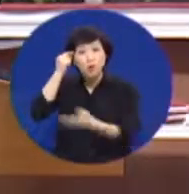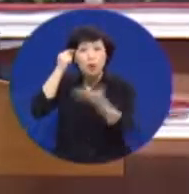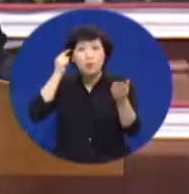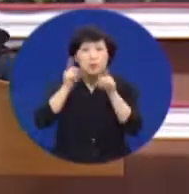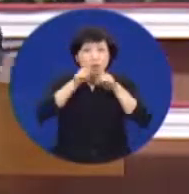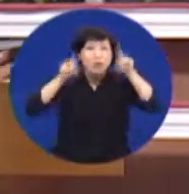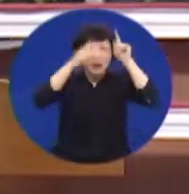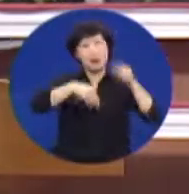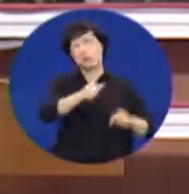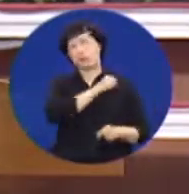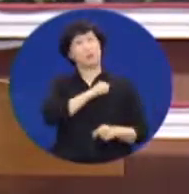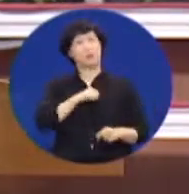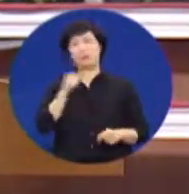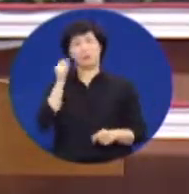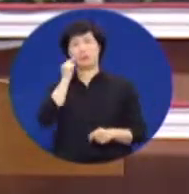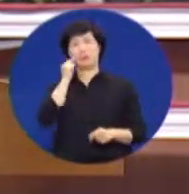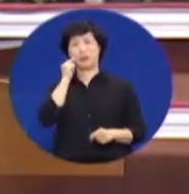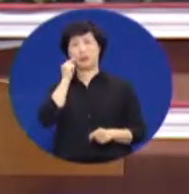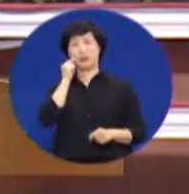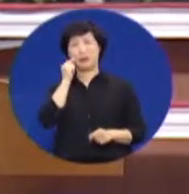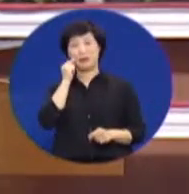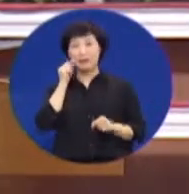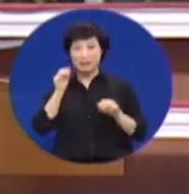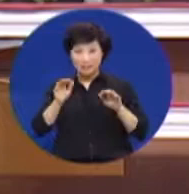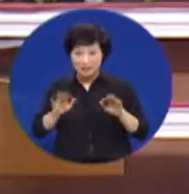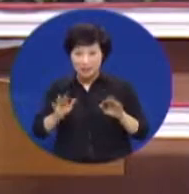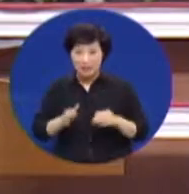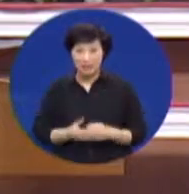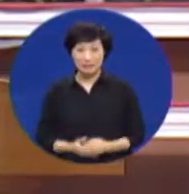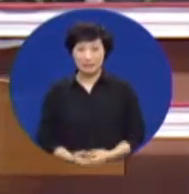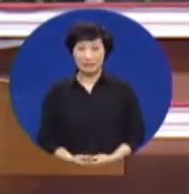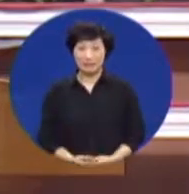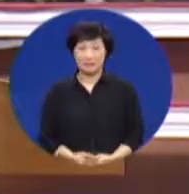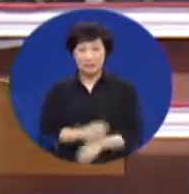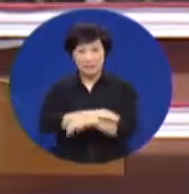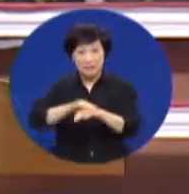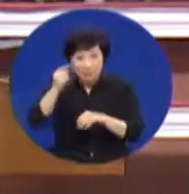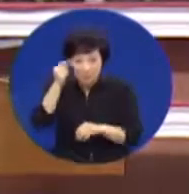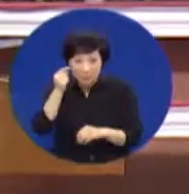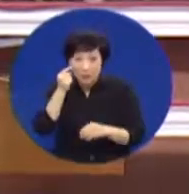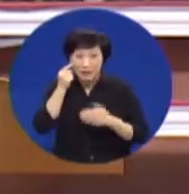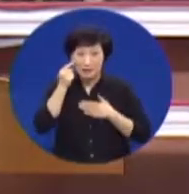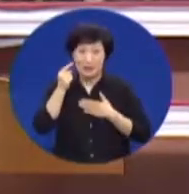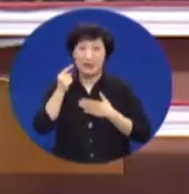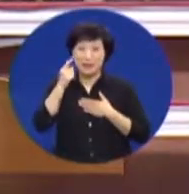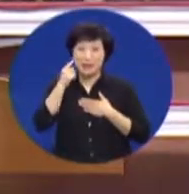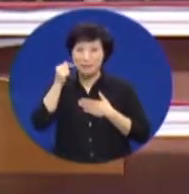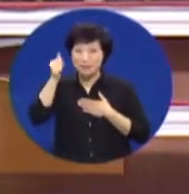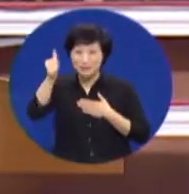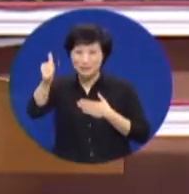견디니까. 예. 응? 보세요. 우리 아버지께서